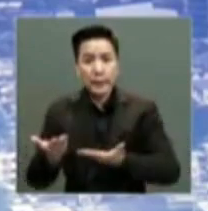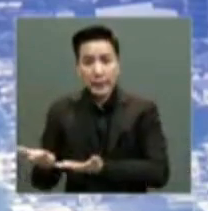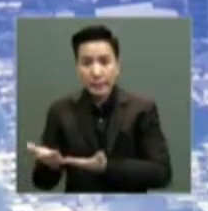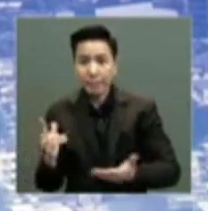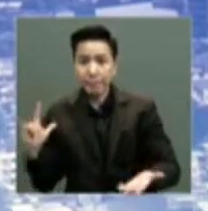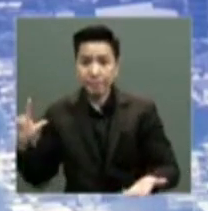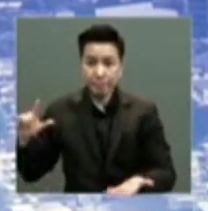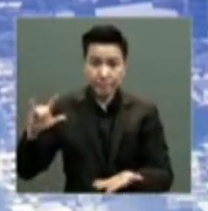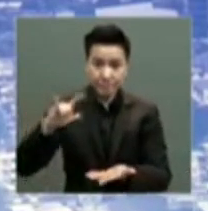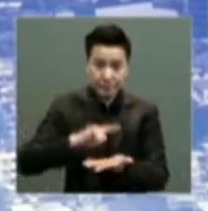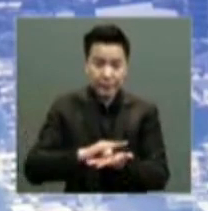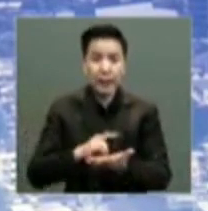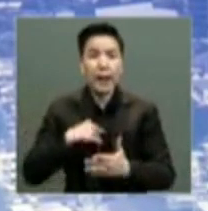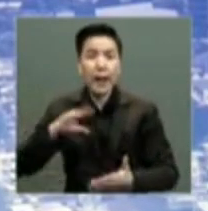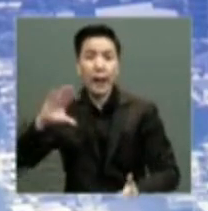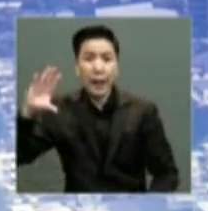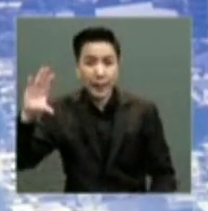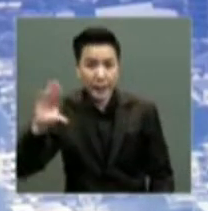มีคนไทยทุกคนกลับประเทศสิ่งเหล่านี้คุยกันมาตลอดนะครับ